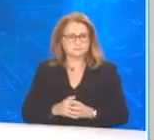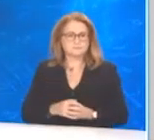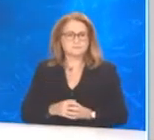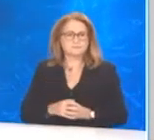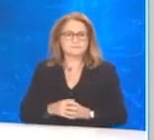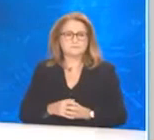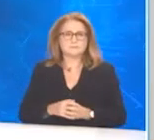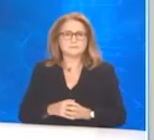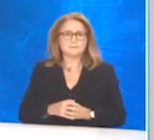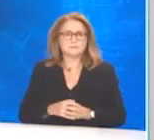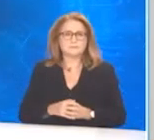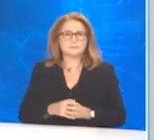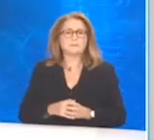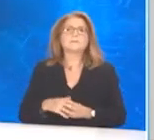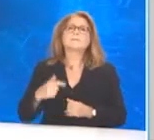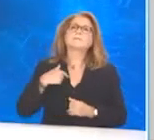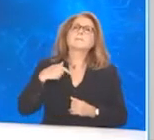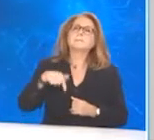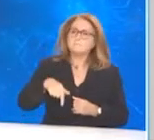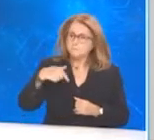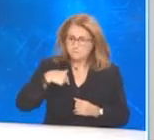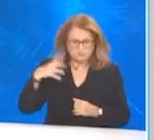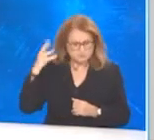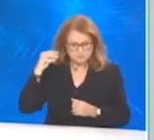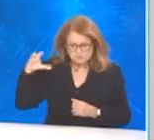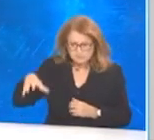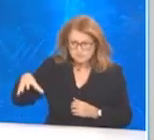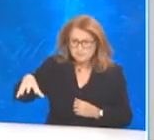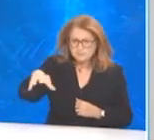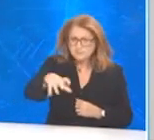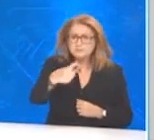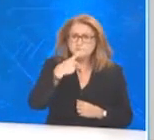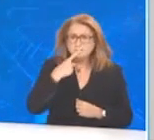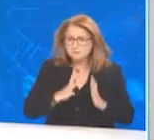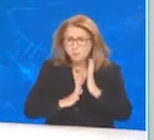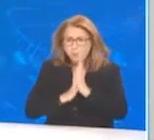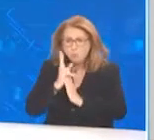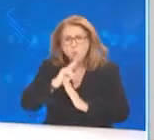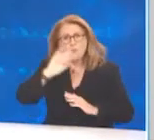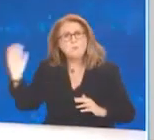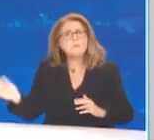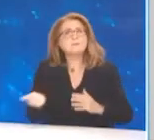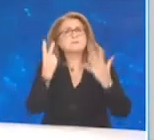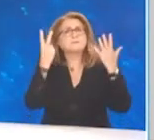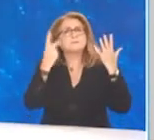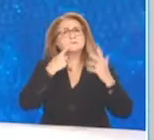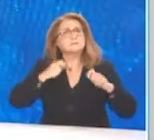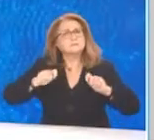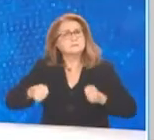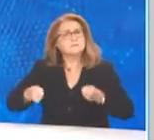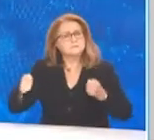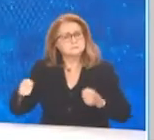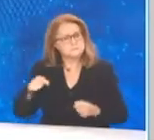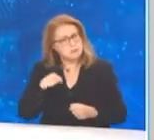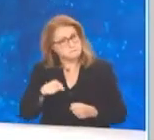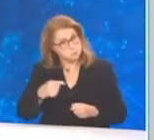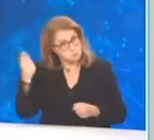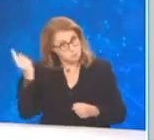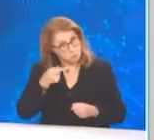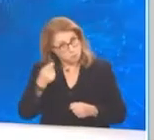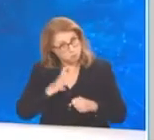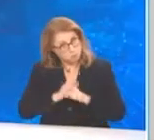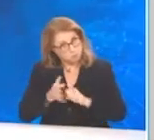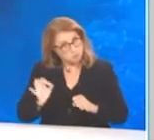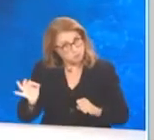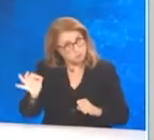Λοιπόν, κύριε Χαρδαλιά, οι περιοχές για τις οποίες ισχύουν τα νέα μέτρα που θα κλείνουν τα μεσάνυχτα οι χώροι εστίασης δεν είναι απαραίτητα οι περιοχές με τα περισσότερα κρούσματα. Θέλω